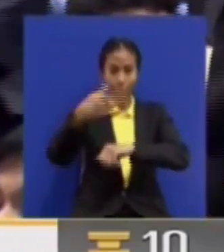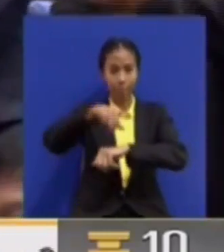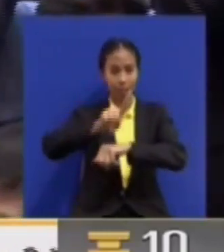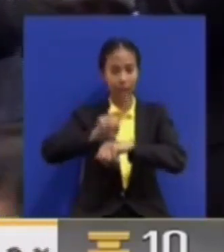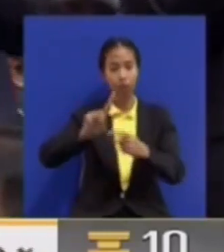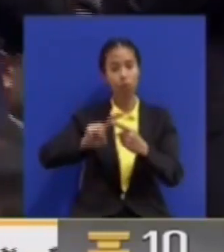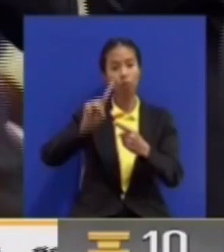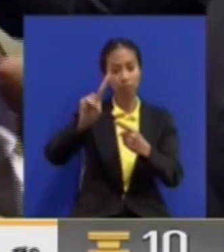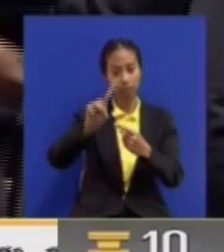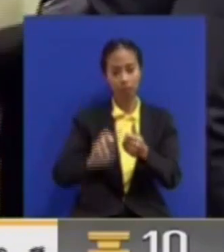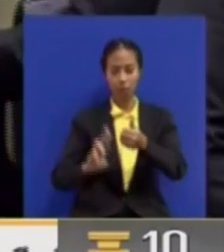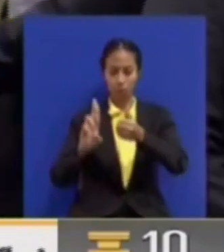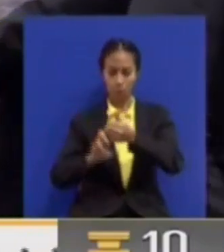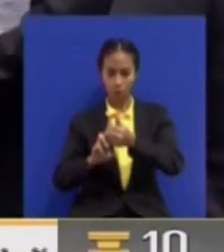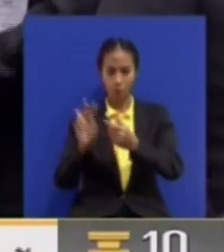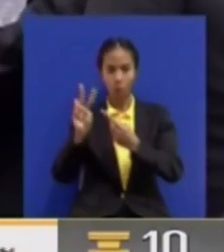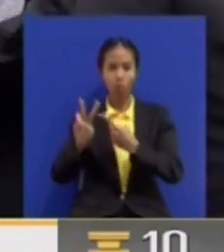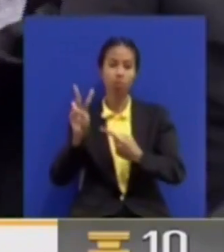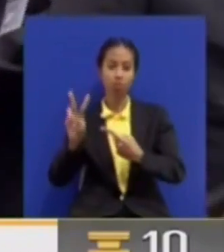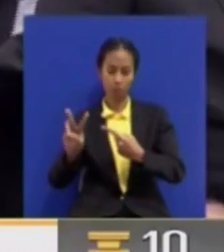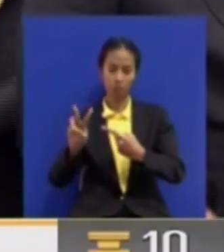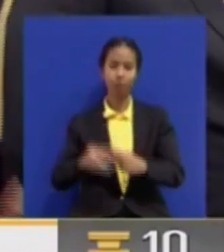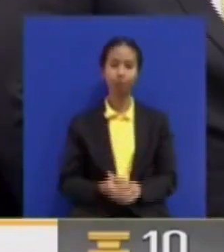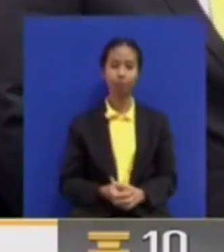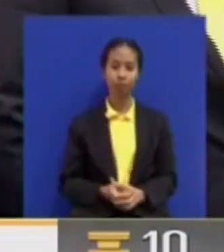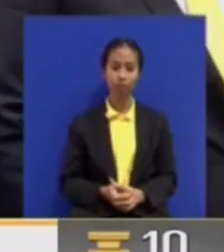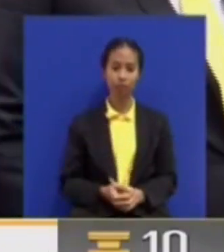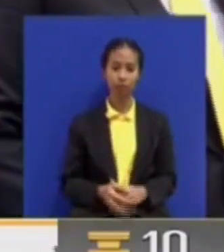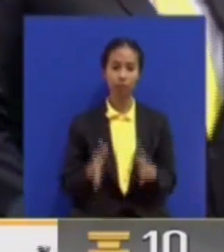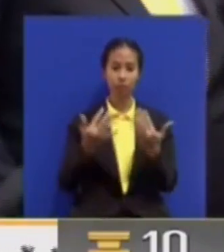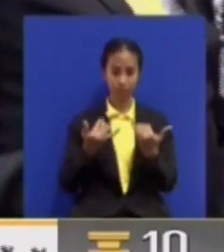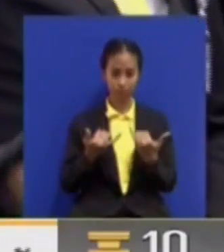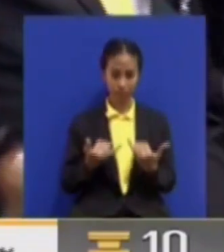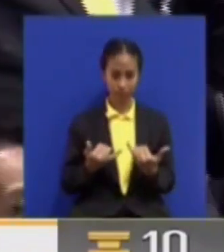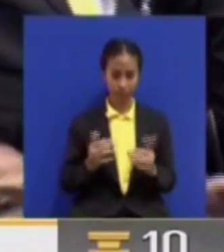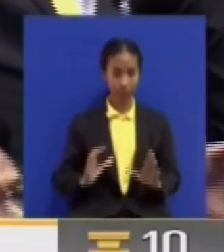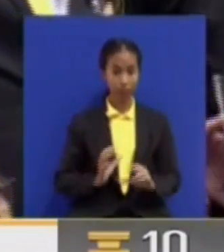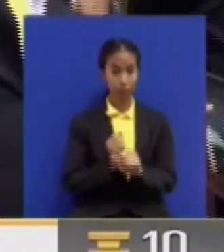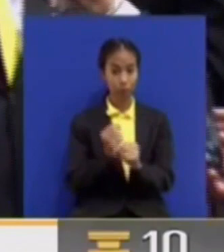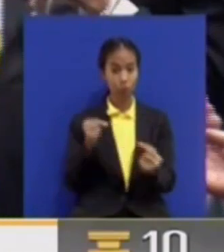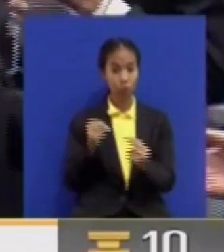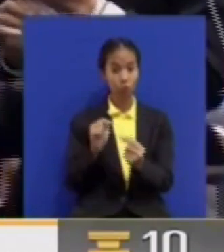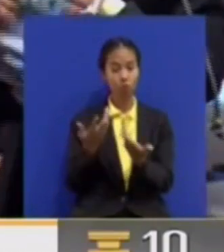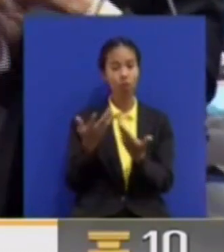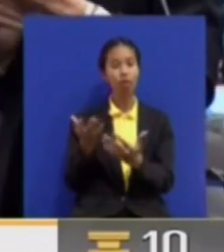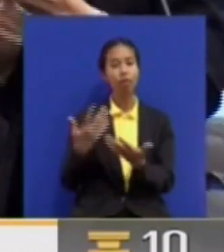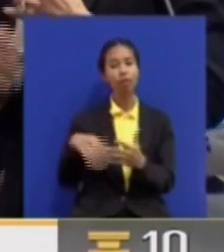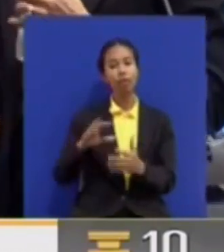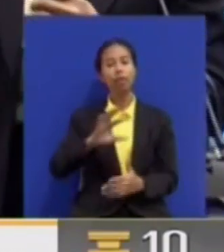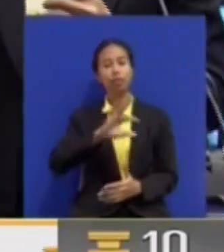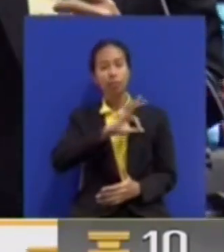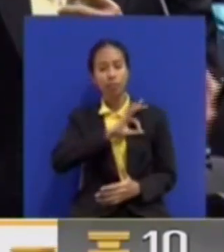ไรนะ ประธานก็ออกเสียง เขาเป็นแนนอนิมัสนะคือไม่ได้บอกว่าใครลงให้ใครนะคะ ทีนี้ก็จากนี้ไปก็จะเป็นขั้นตอนของการ